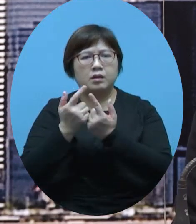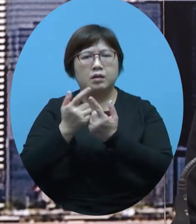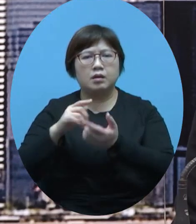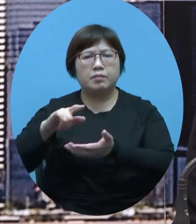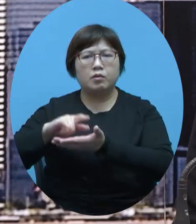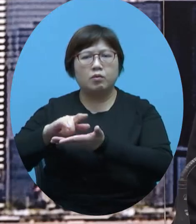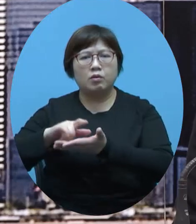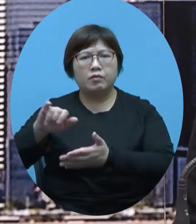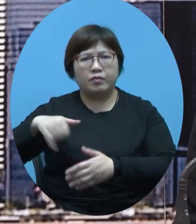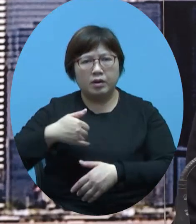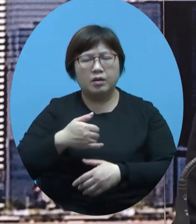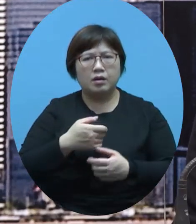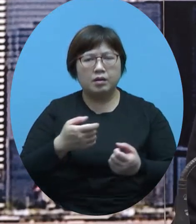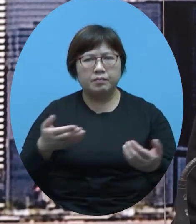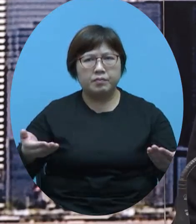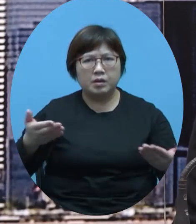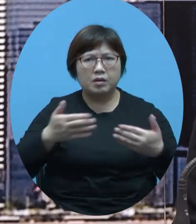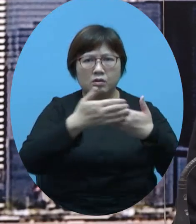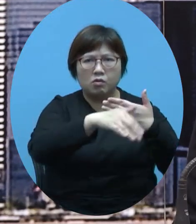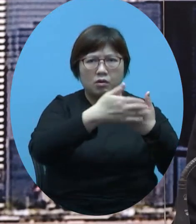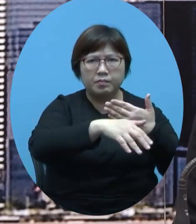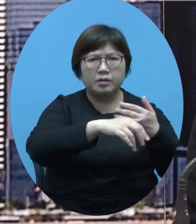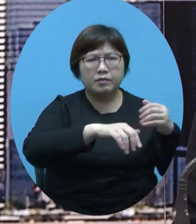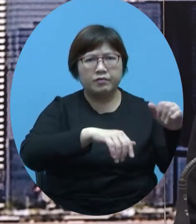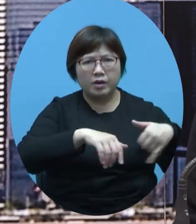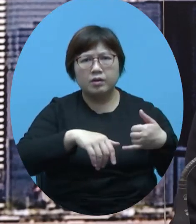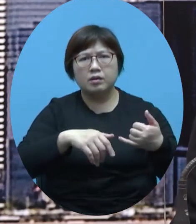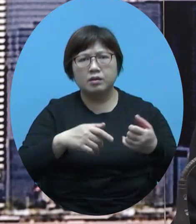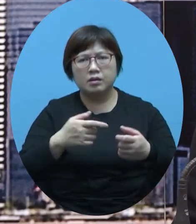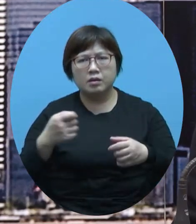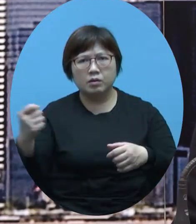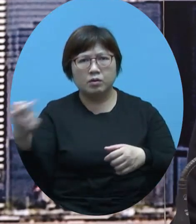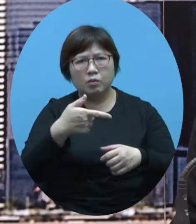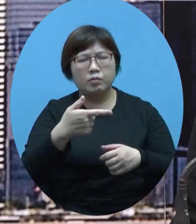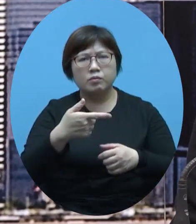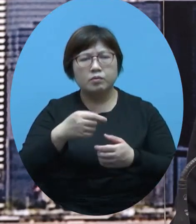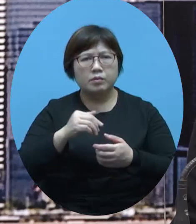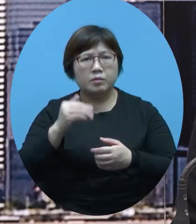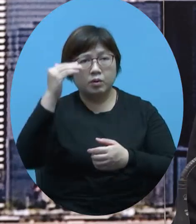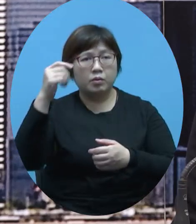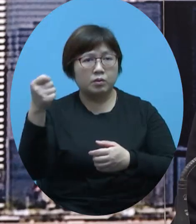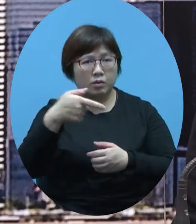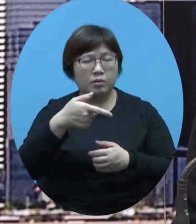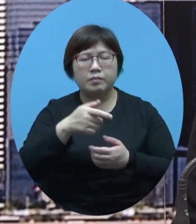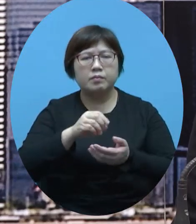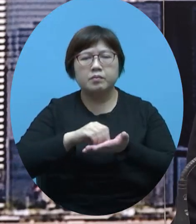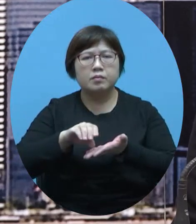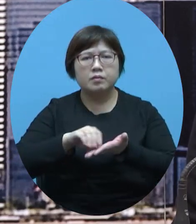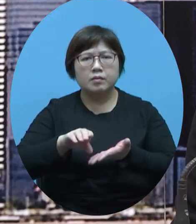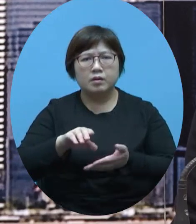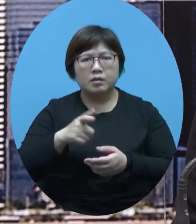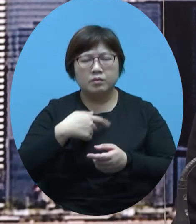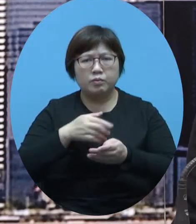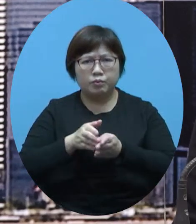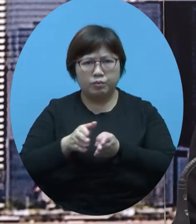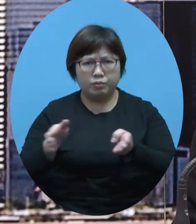比海外翻嚟人士個風險咧就唔會話係特別高嚇。咁、啊、所以咧，佢哋都認為咧就係話擴展埋做埋